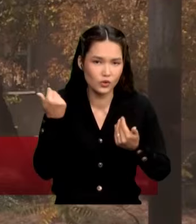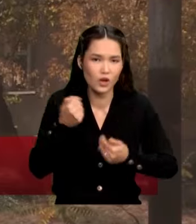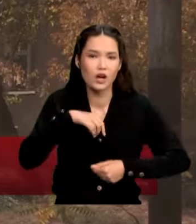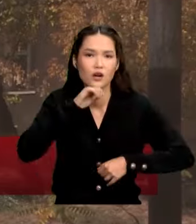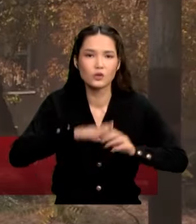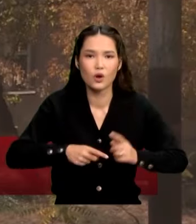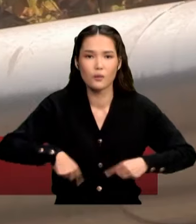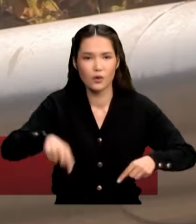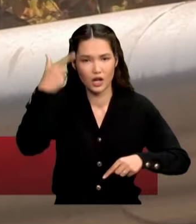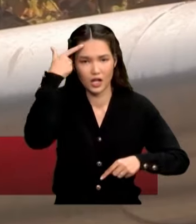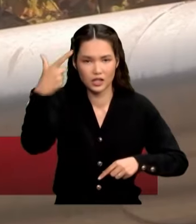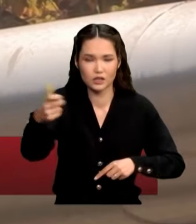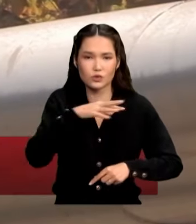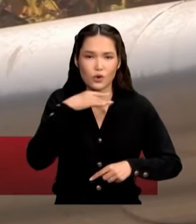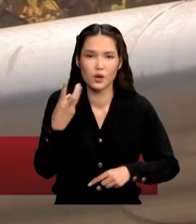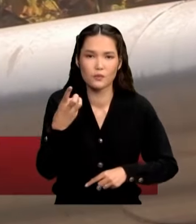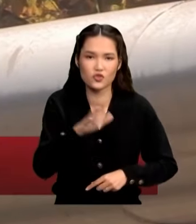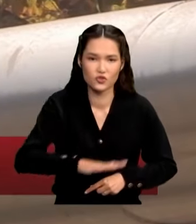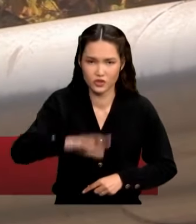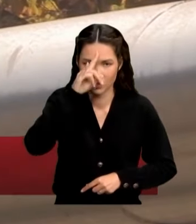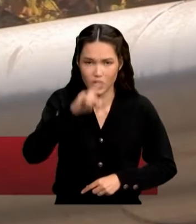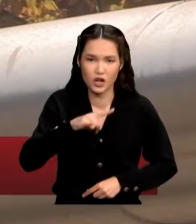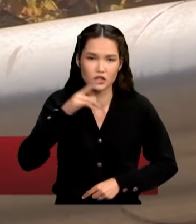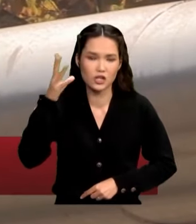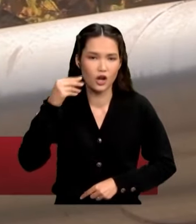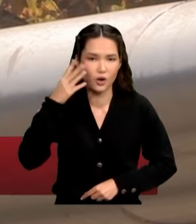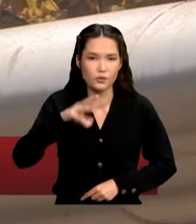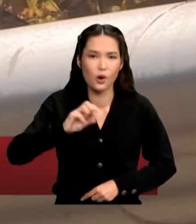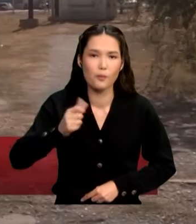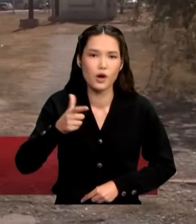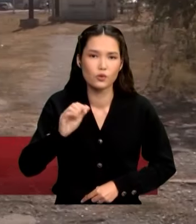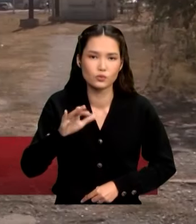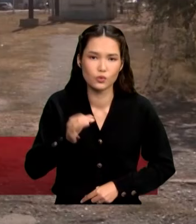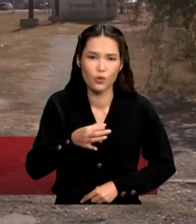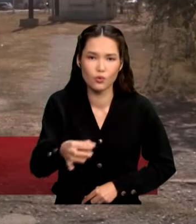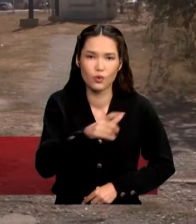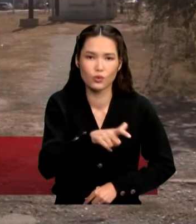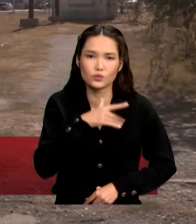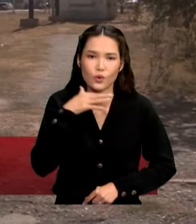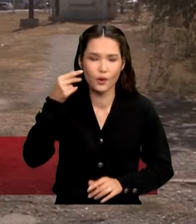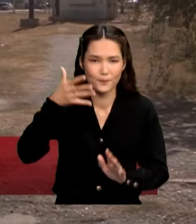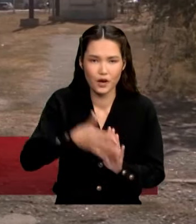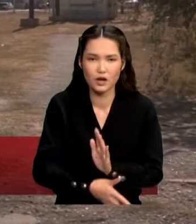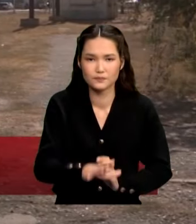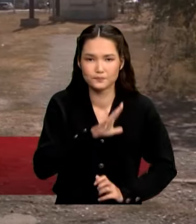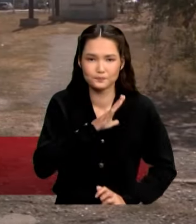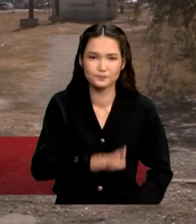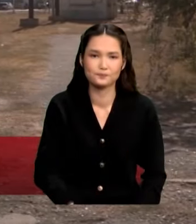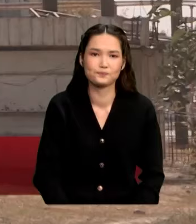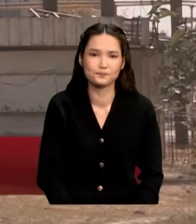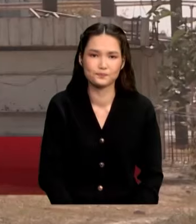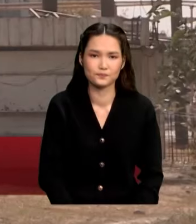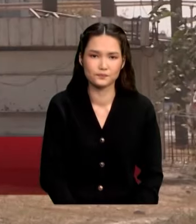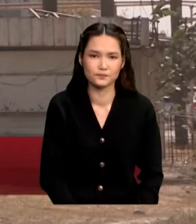Комитет өкілдерінің хабарлауынша, көбіне Шығыс Қазақстан, Алматы және Маңғыстау облысының жұрты көп шығындалған.